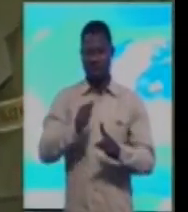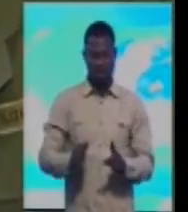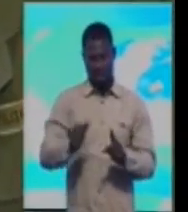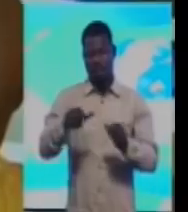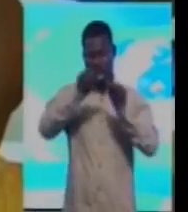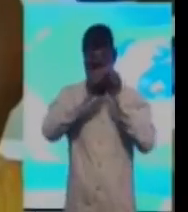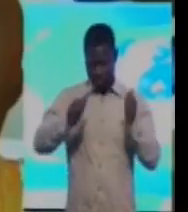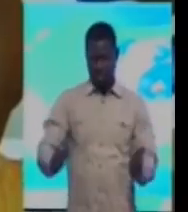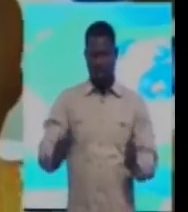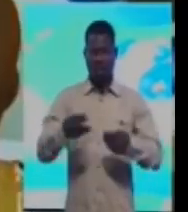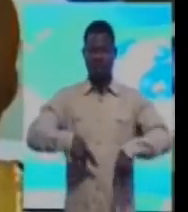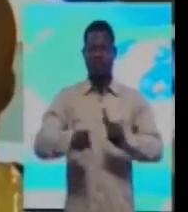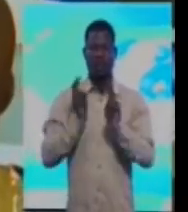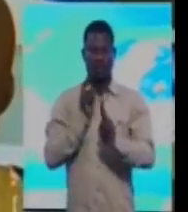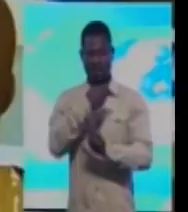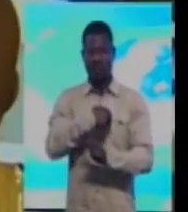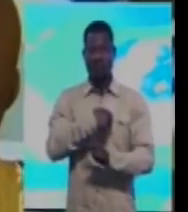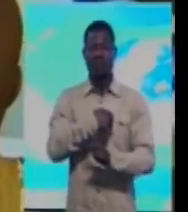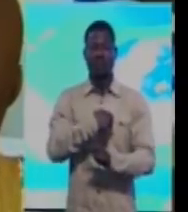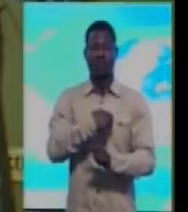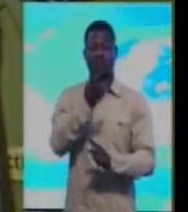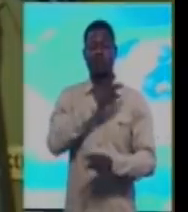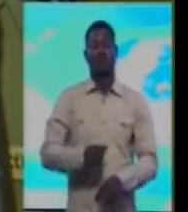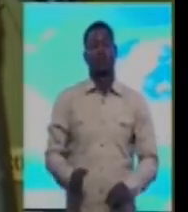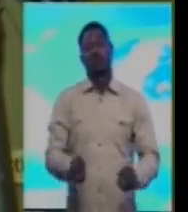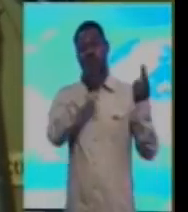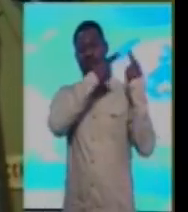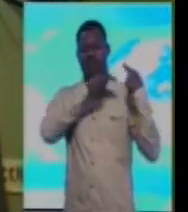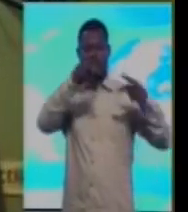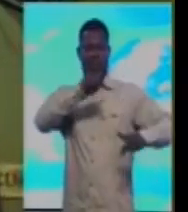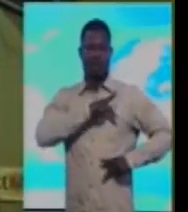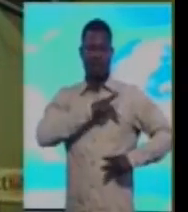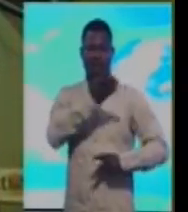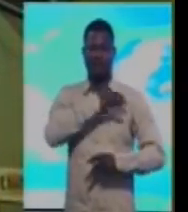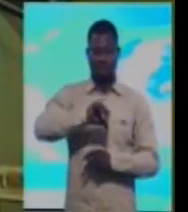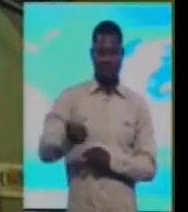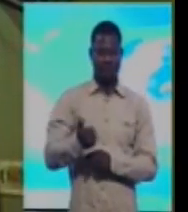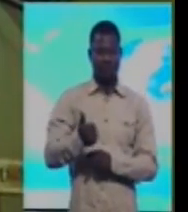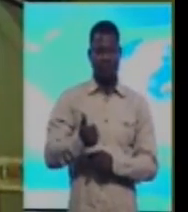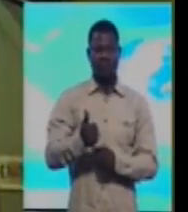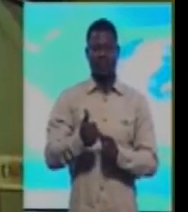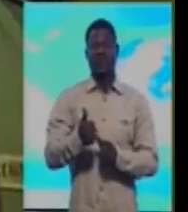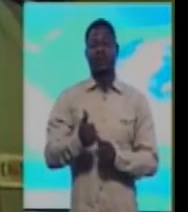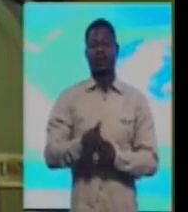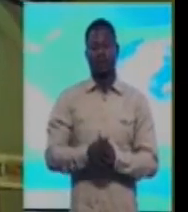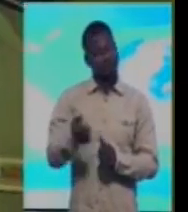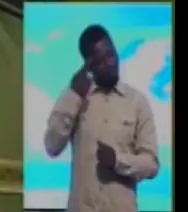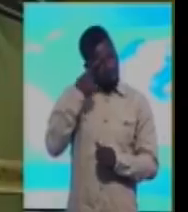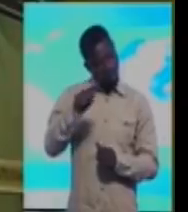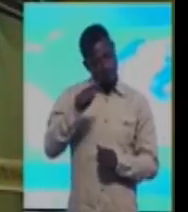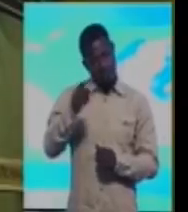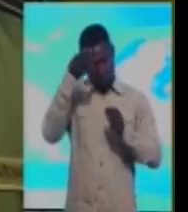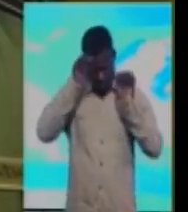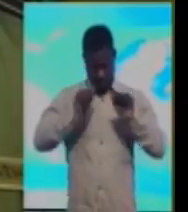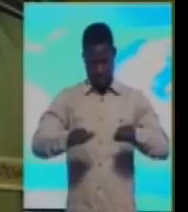seulement nous-mêmes en tant qu'OPJ, ainsi que les agents sur le terrain, les APJ, pour